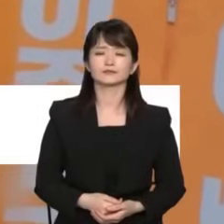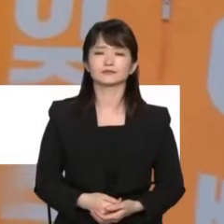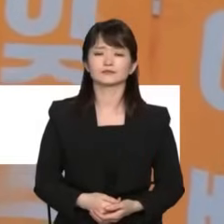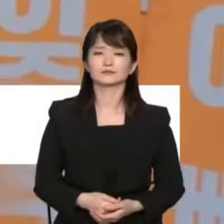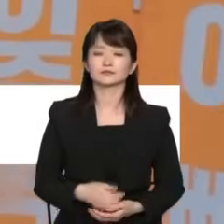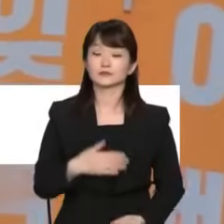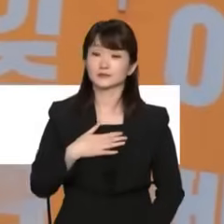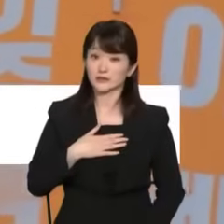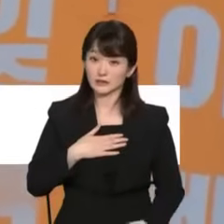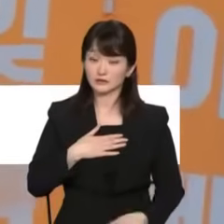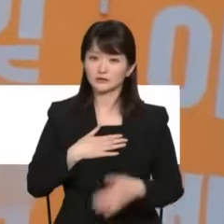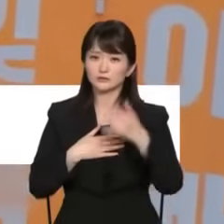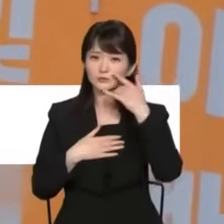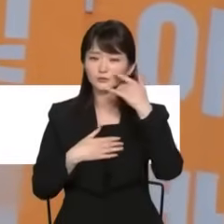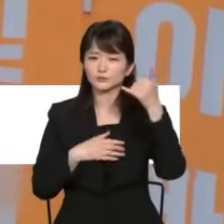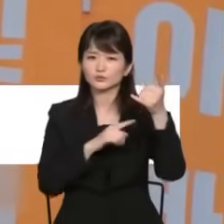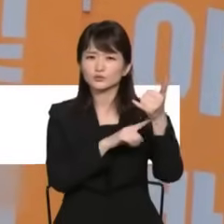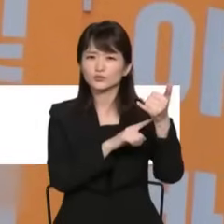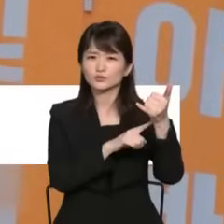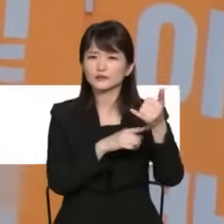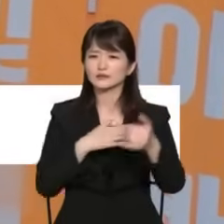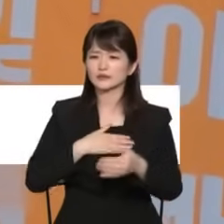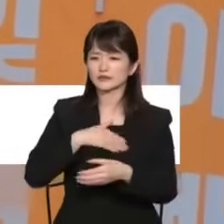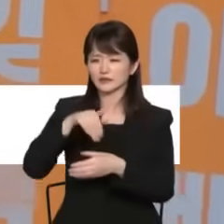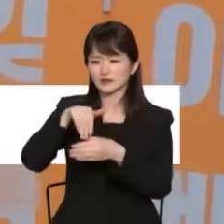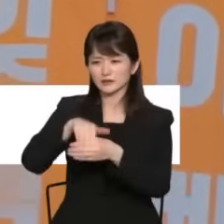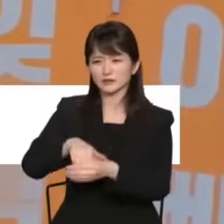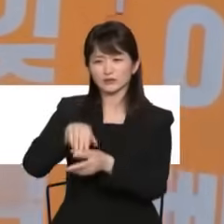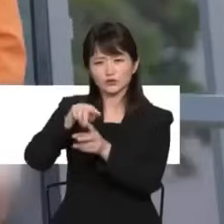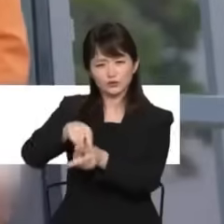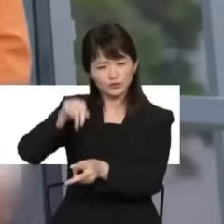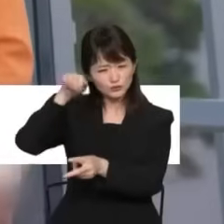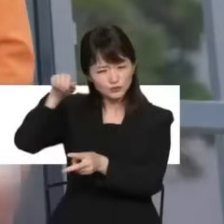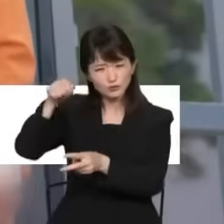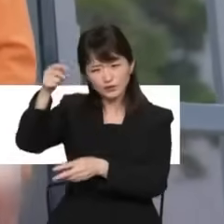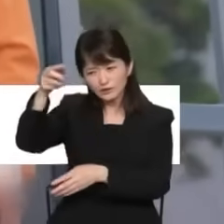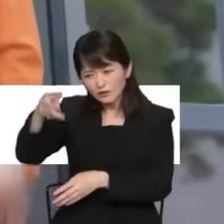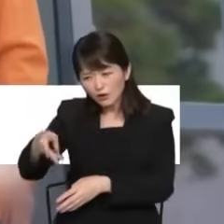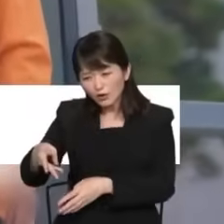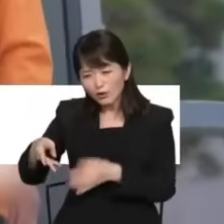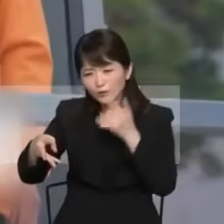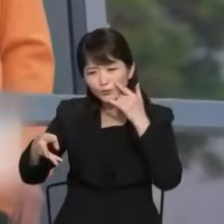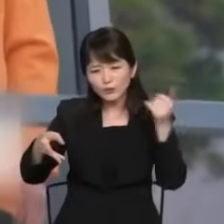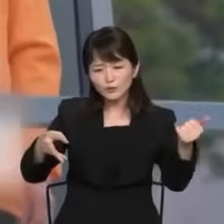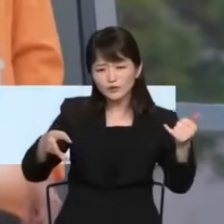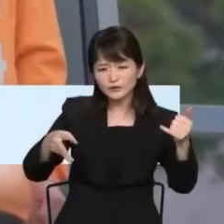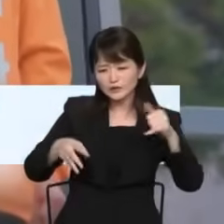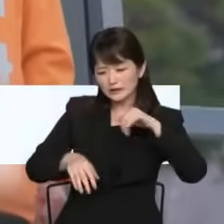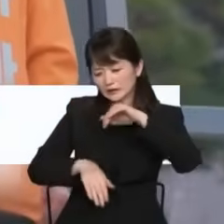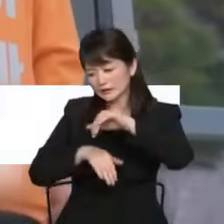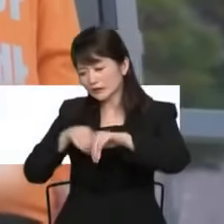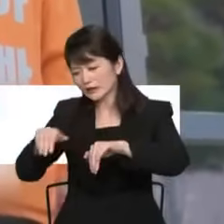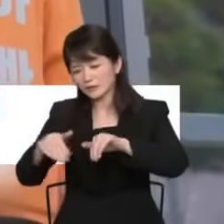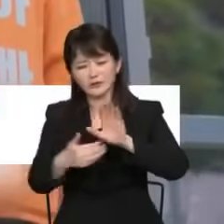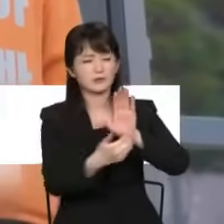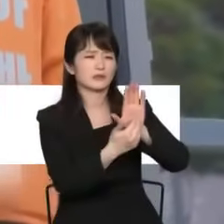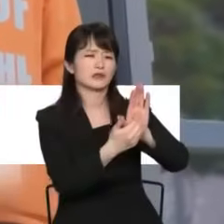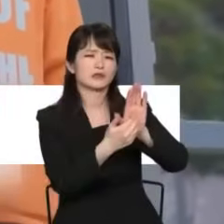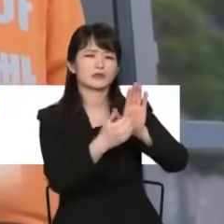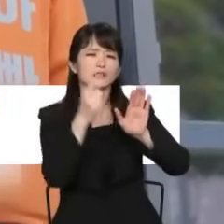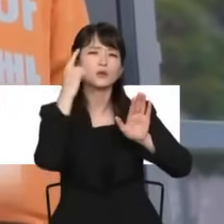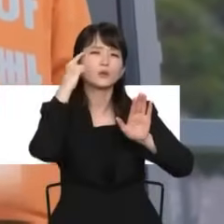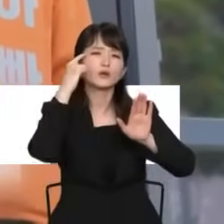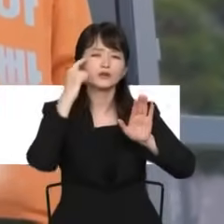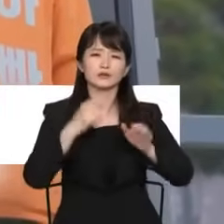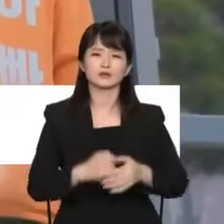사실 저는 부모님이 제가 선거를 여러 번 치는 동안 부모님이 선거에 너무 깊게 들어오시는 것을 제가 좀 막았습니다. 왜냐하면